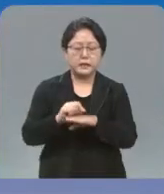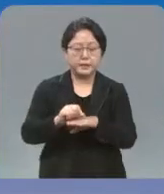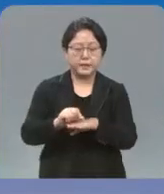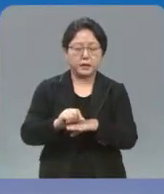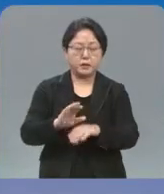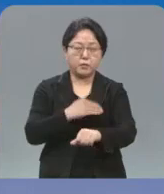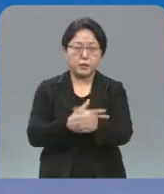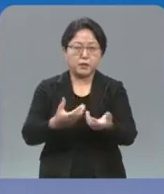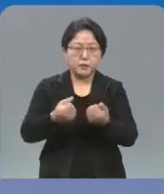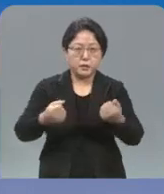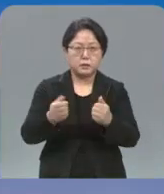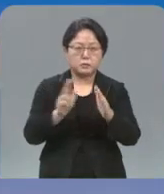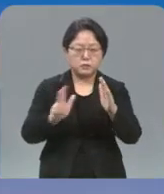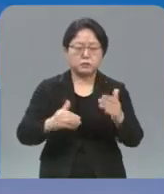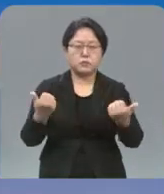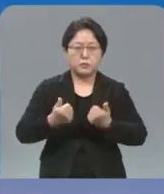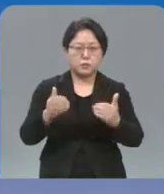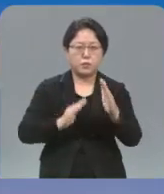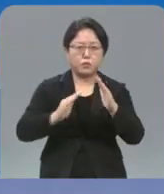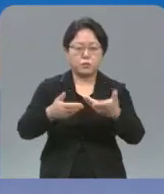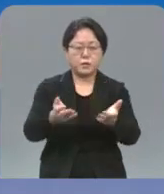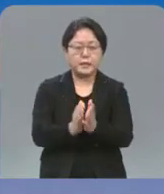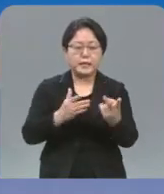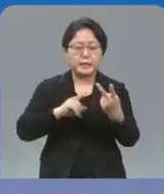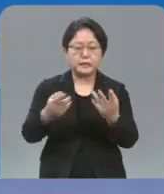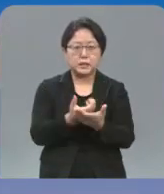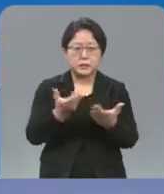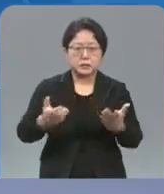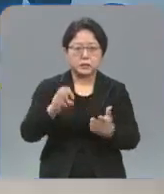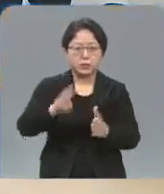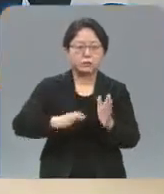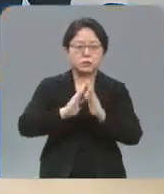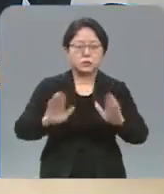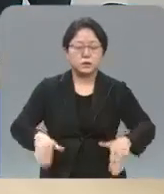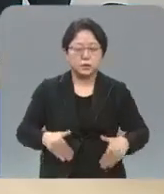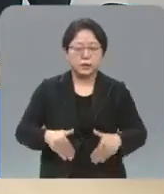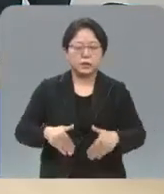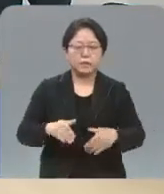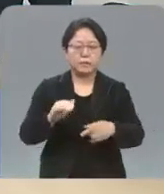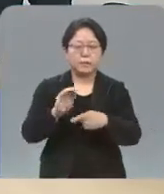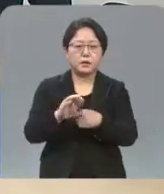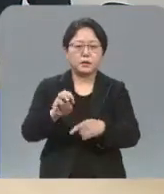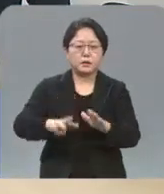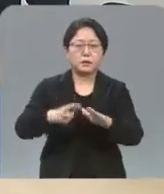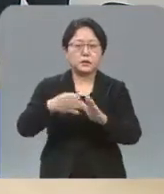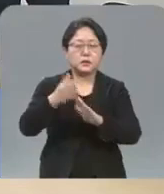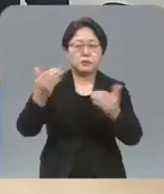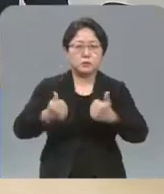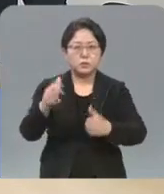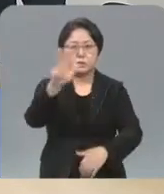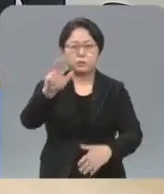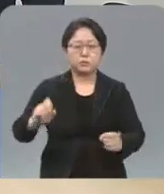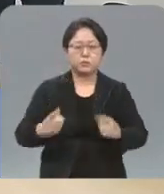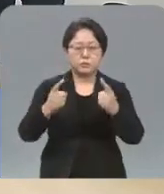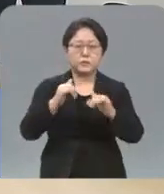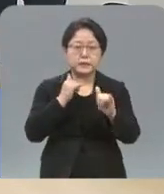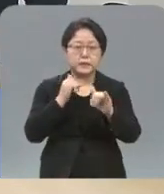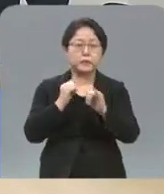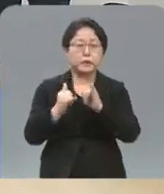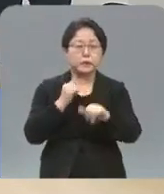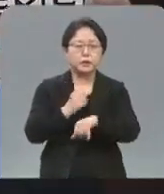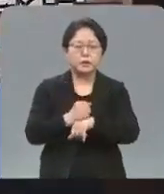지방분권 전국회의와 공공기관 2차 이정 광주 전남 시도민 운동본부 등이 광주시의회에서 전국동시기자회견을